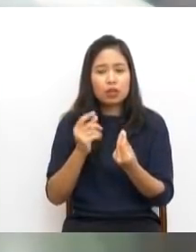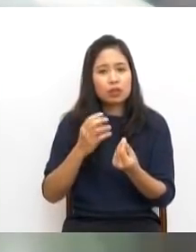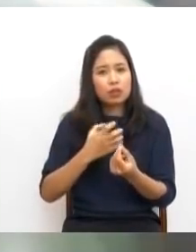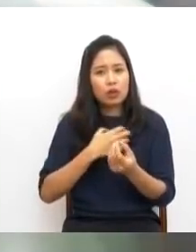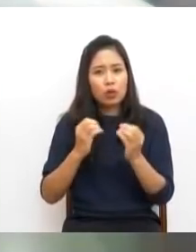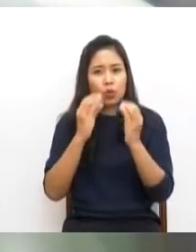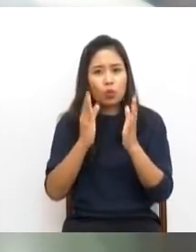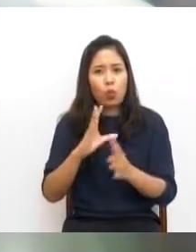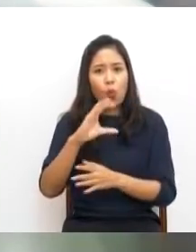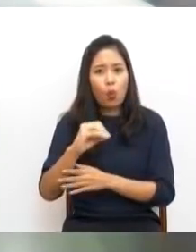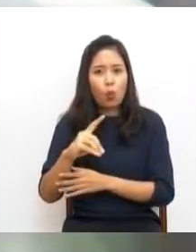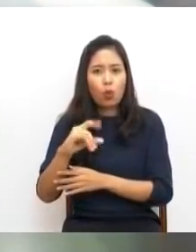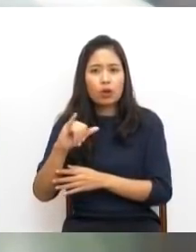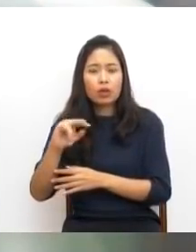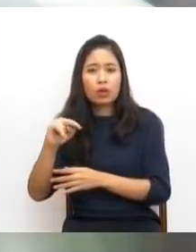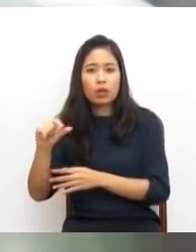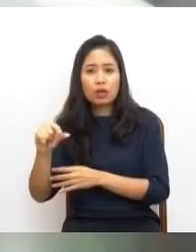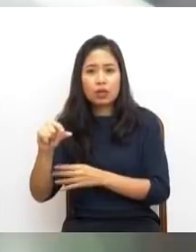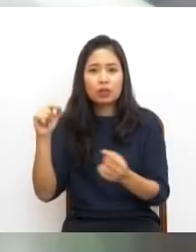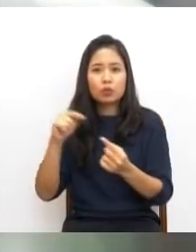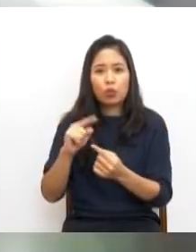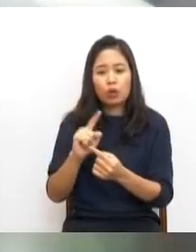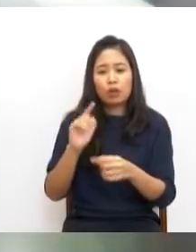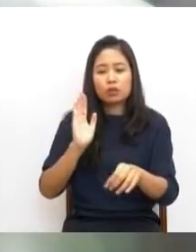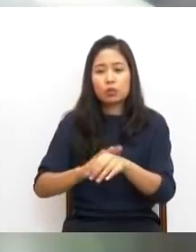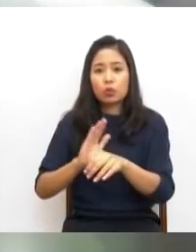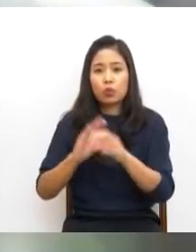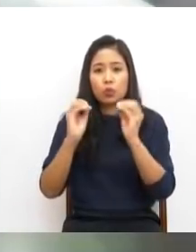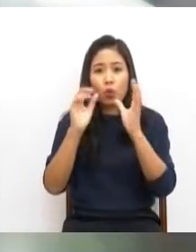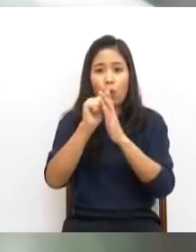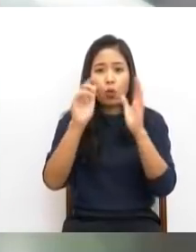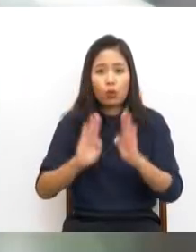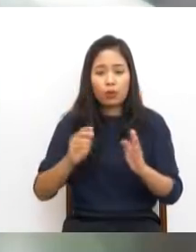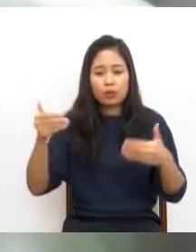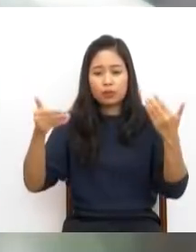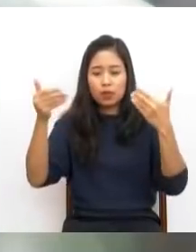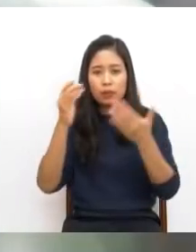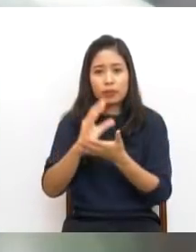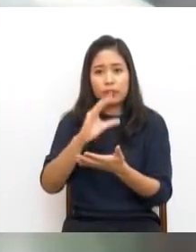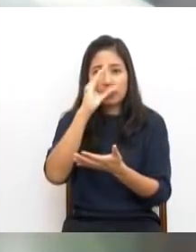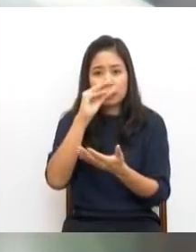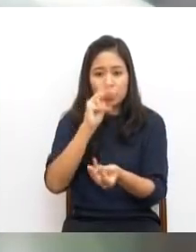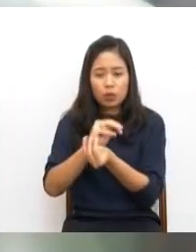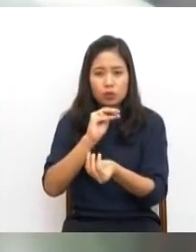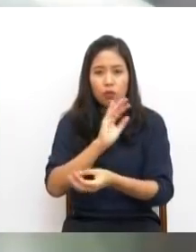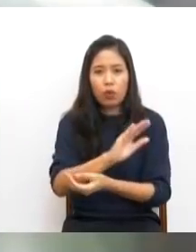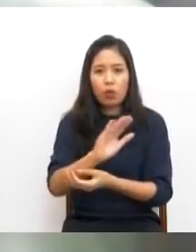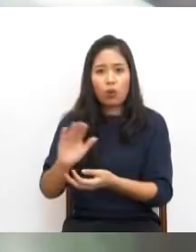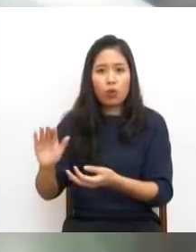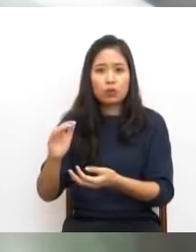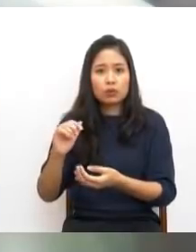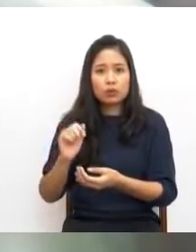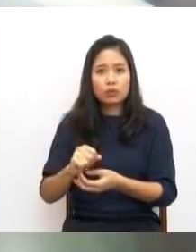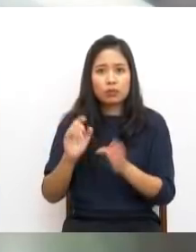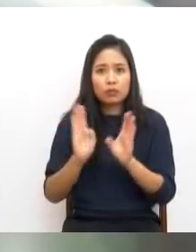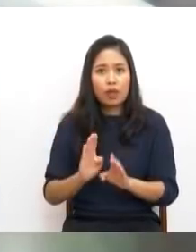คดดิ้งเนี่ยก็คือเน้นในเรื่องของให้คุณครูเนี่ยสามารถออกแบบกิจกรรมการเรียนรู้ให้เหมาะสมกับพื้นที่ใน บ